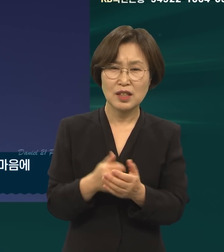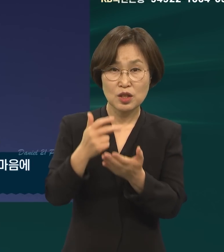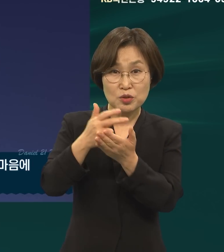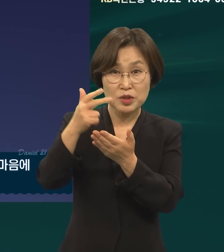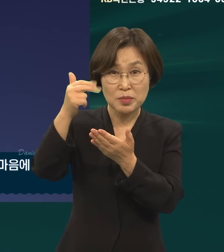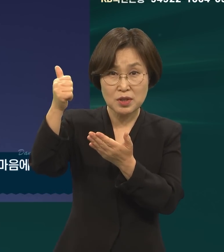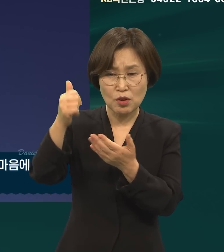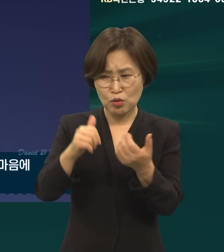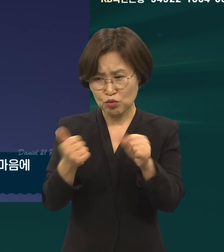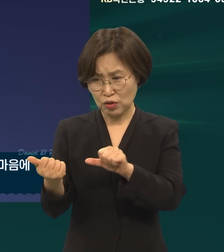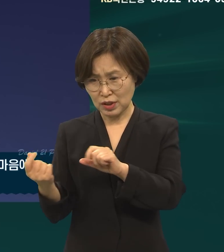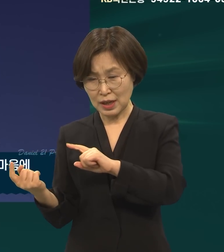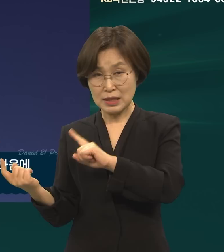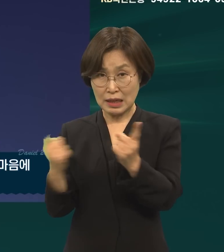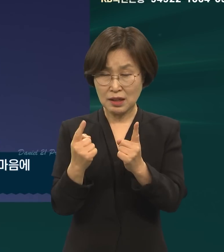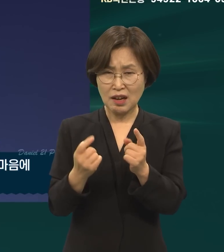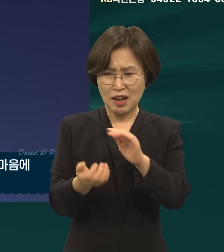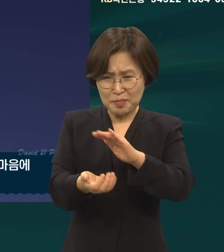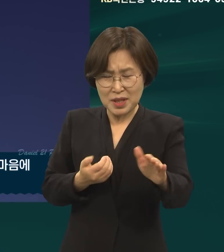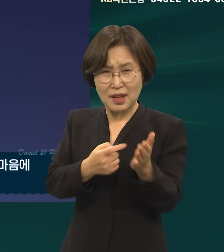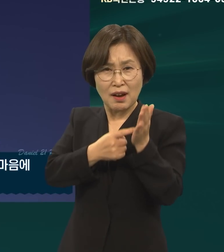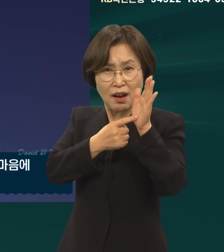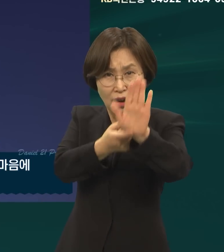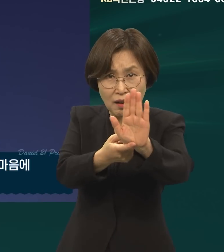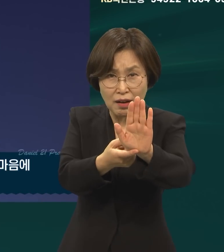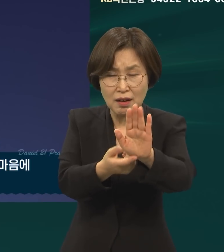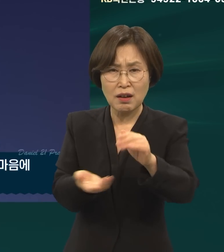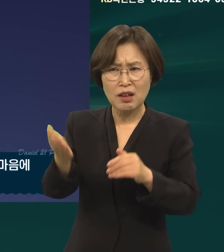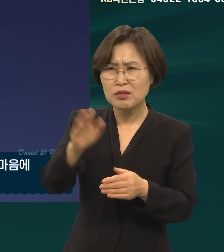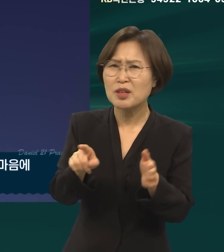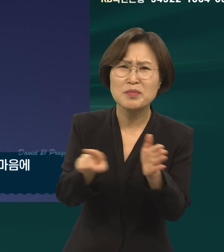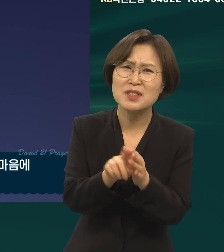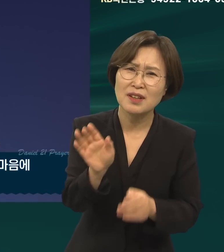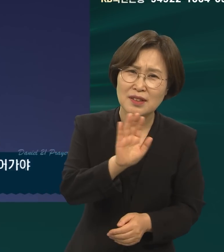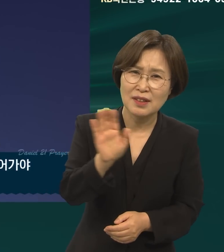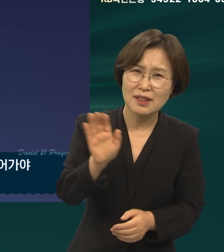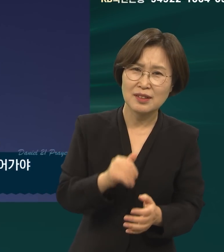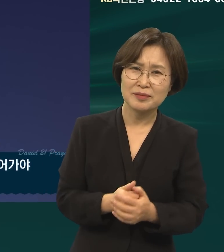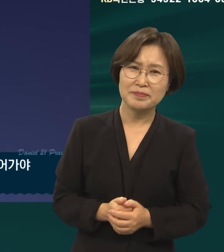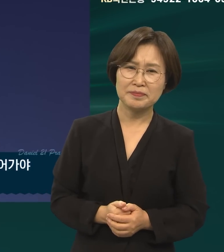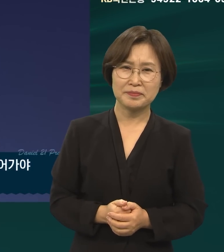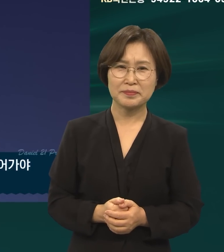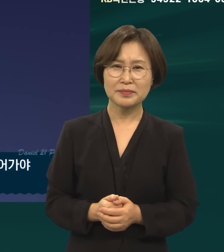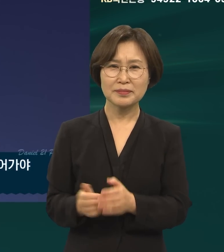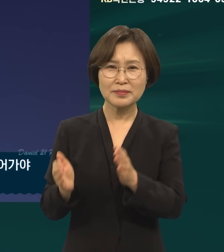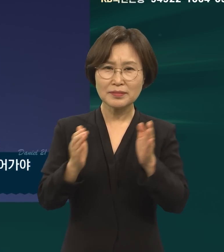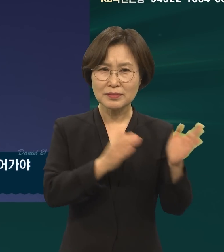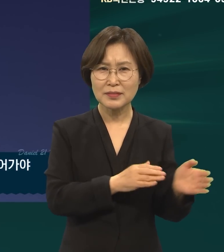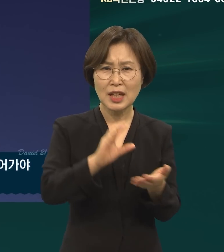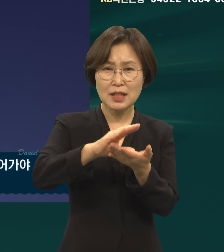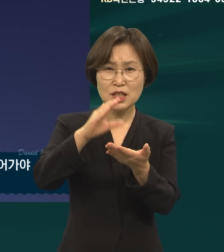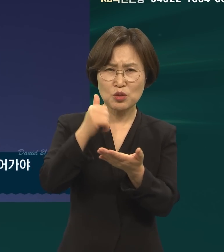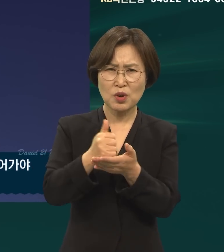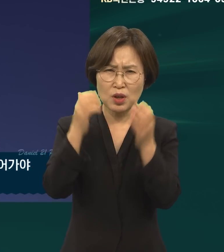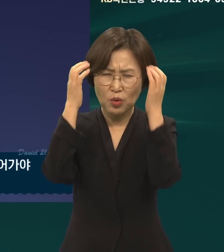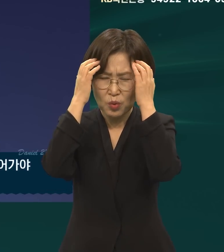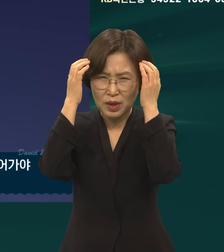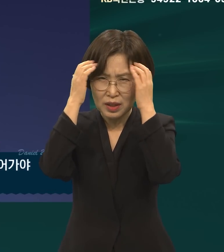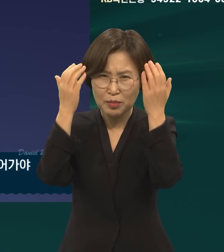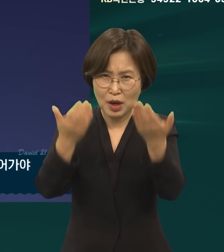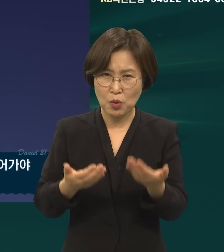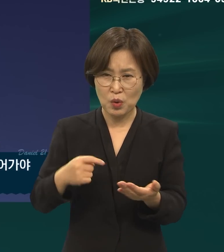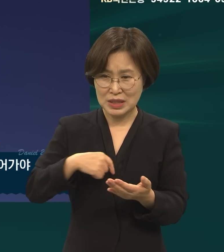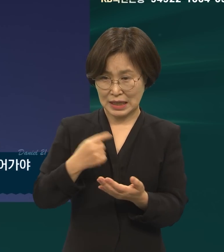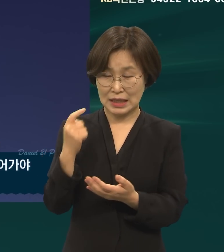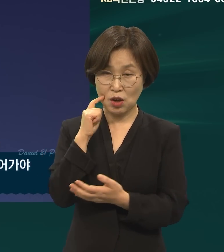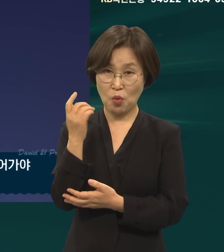주님이 죽었다가 사시겠다고 말씀하셨는데 못 믿는 거예요. 그 다음 그리스도가 이런 권한을 받고 자기의 영광에